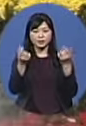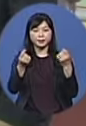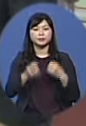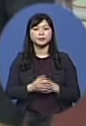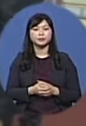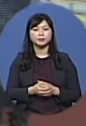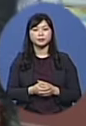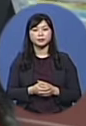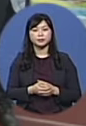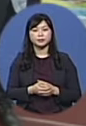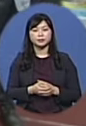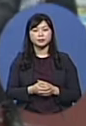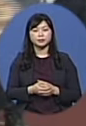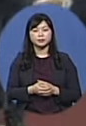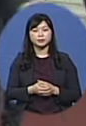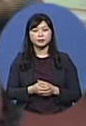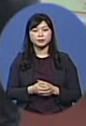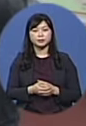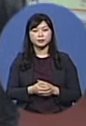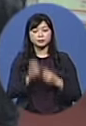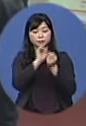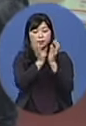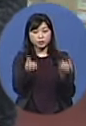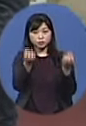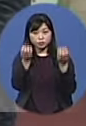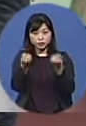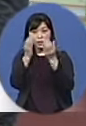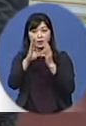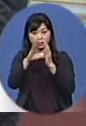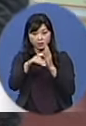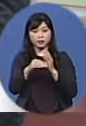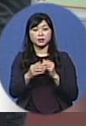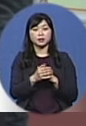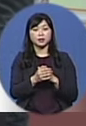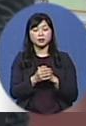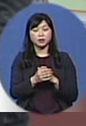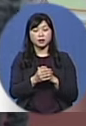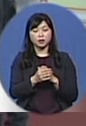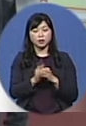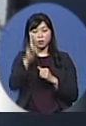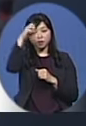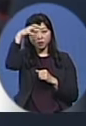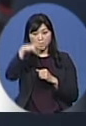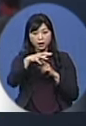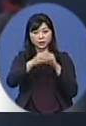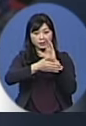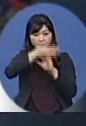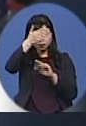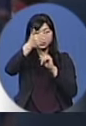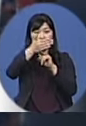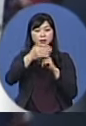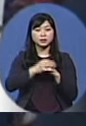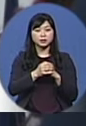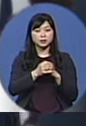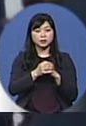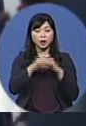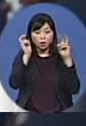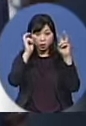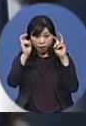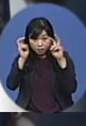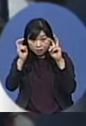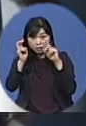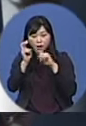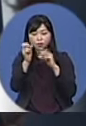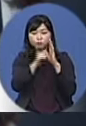특징입니다. 특히 이번 꽃축제 기간 동안에는 고양시 100대 글로벌 상품대전을 비롯해